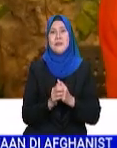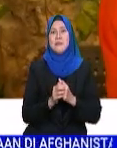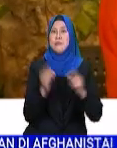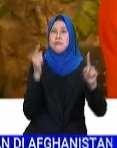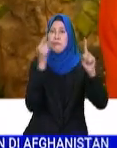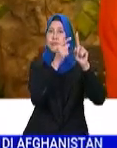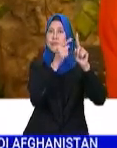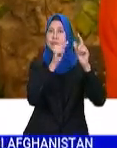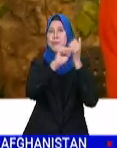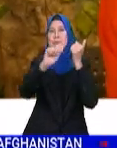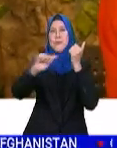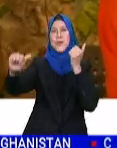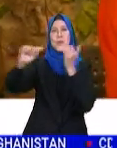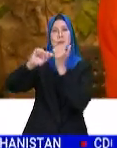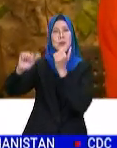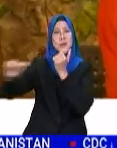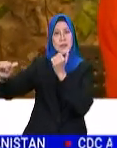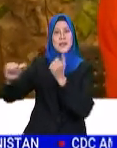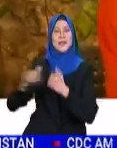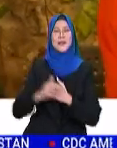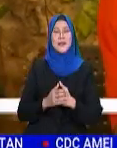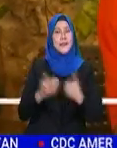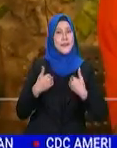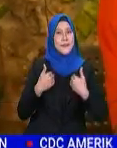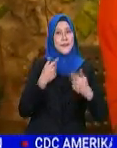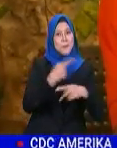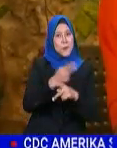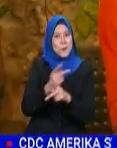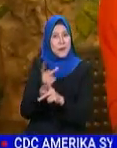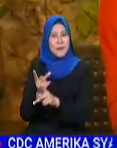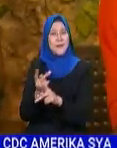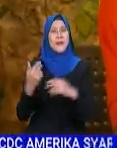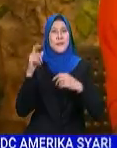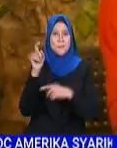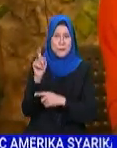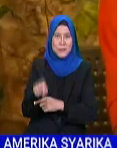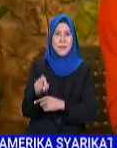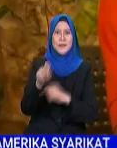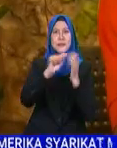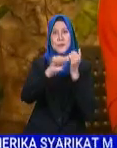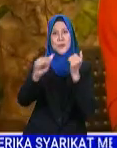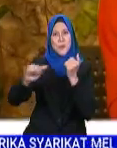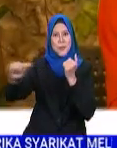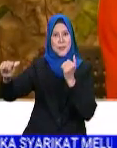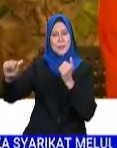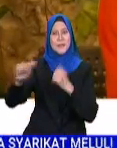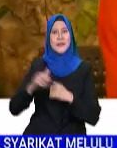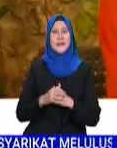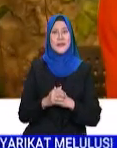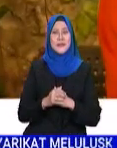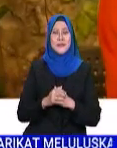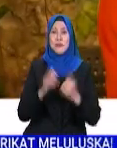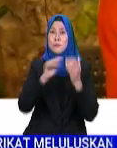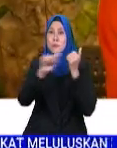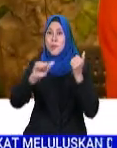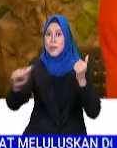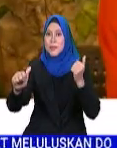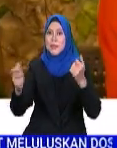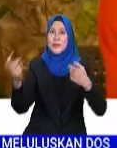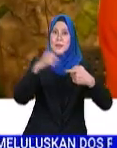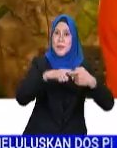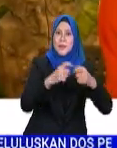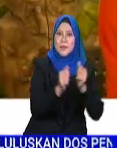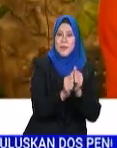promosi. Ya, kita ada produk, kita kena ada promosi. Jadi kalau promosi ini kena berkait rapat dengan media